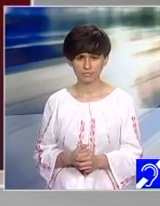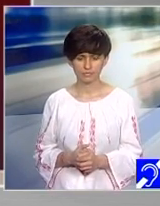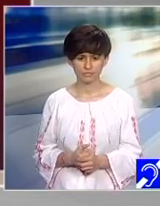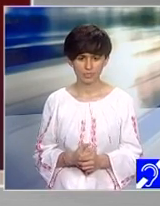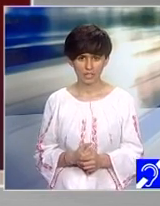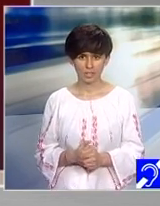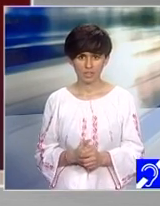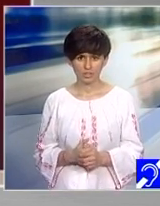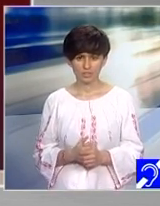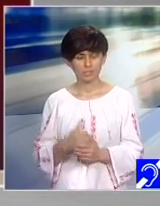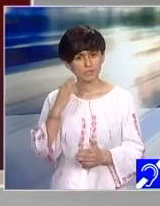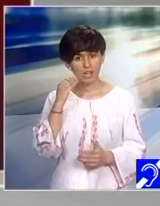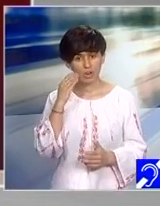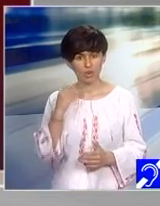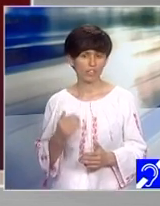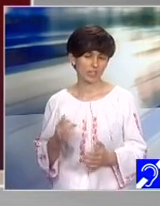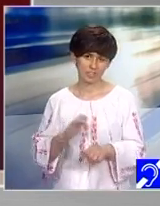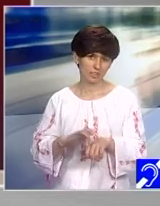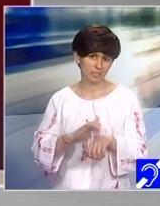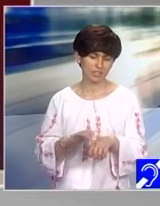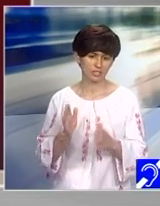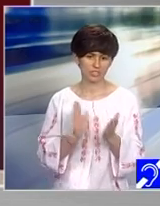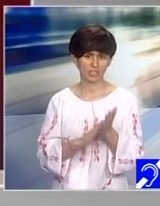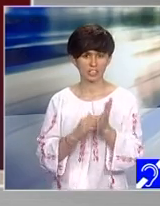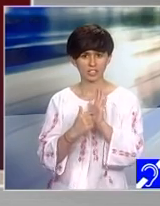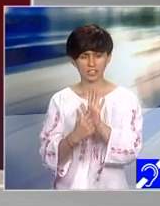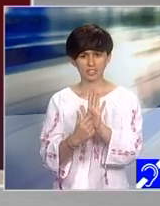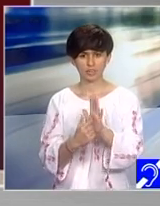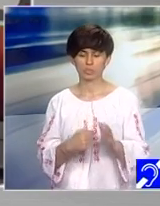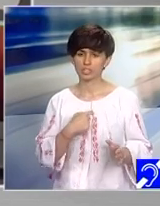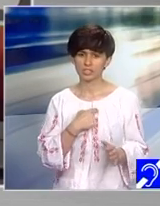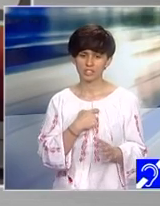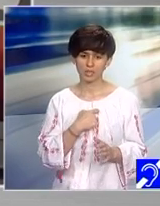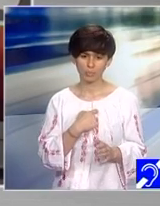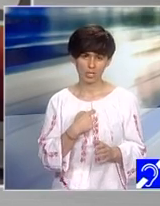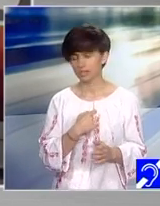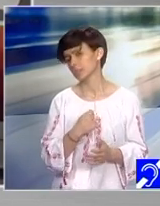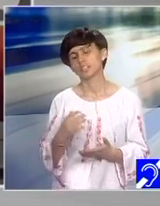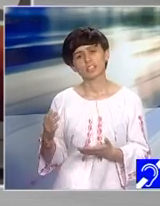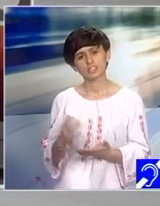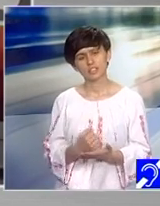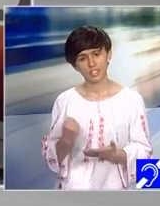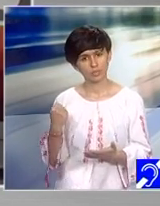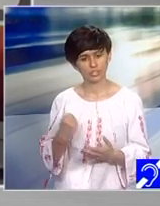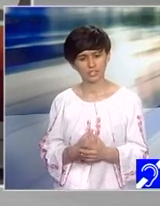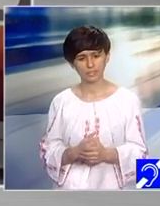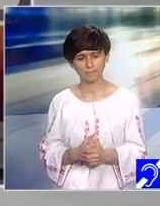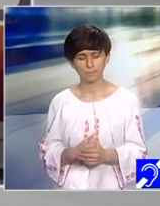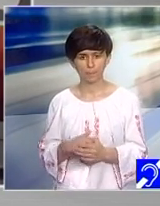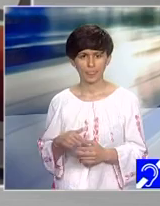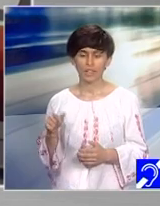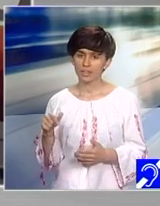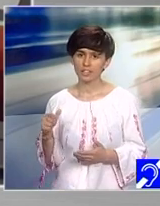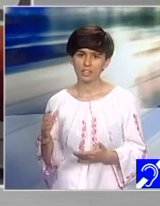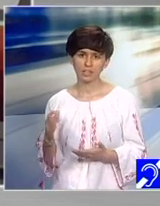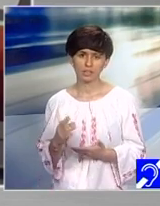strajnică încearcă să demonstreze că da, nu mă încearcă, poate că chiar o demonstrație. Chiar reușește. A